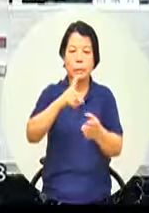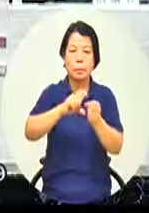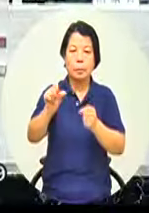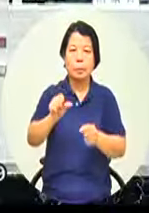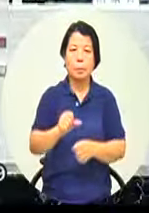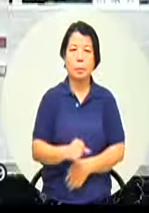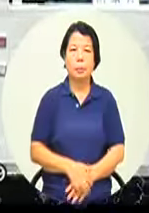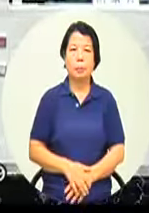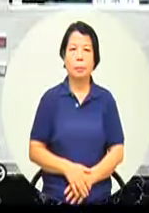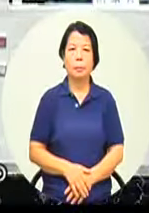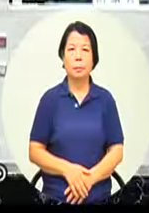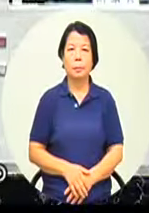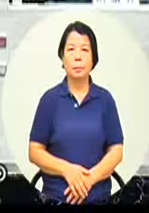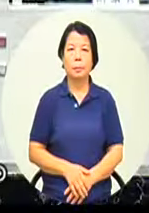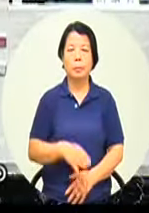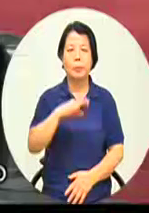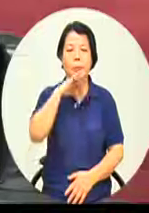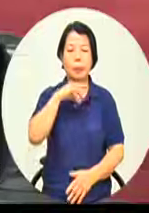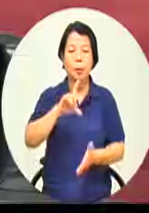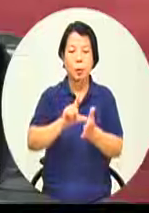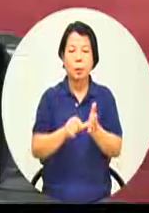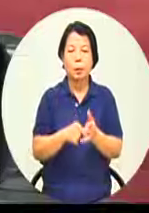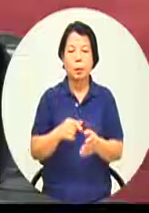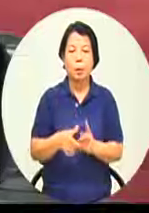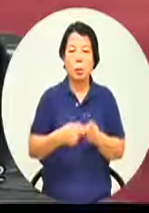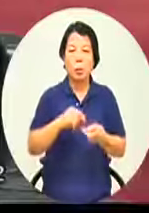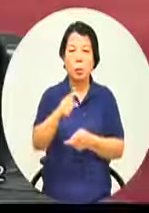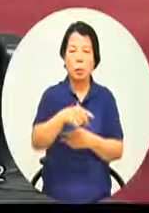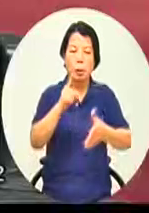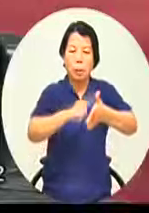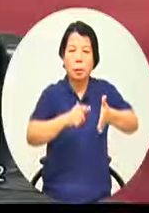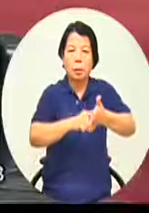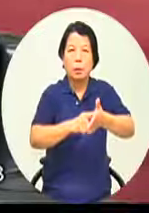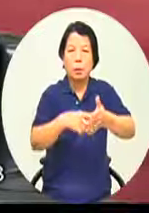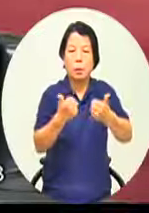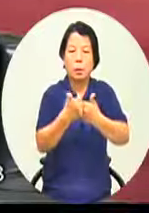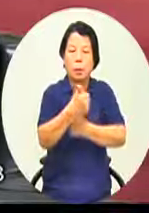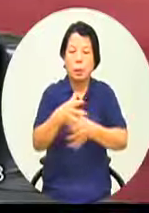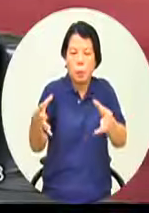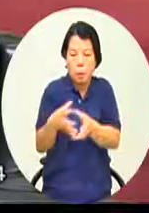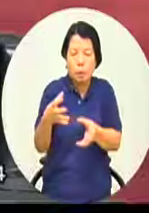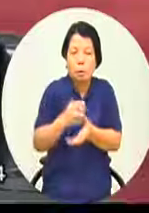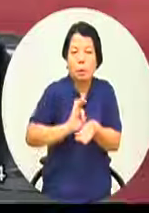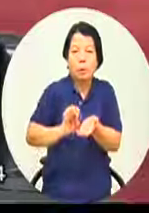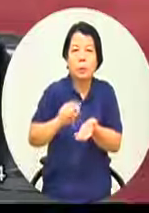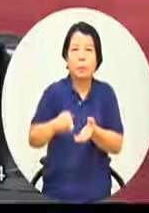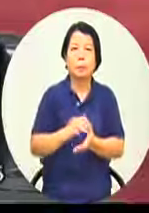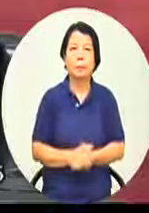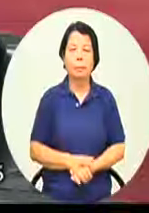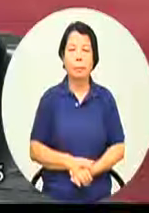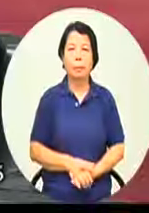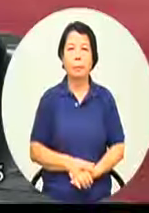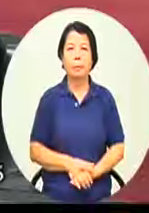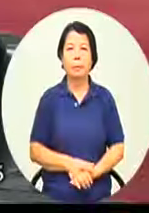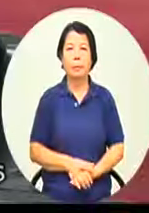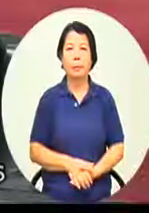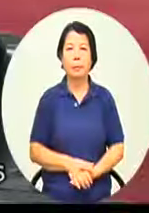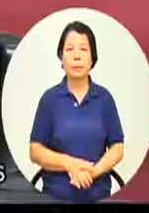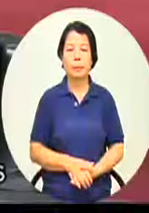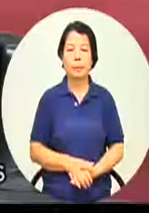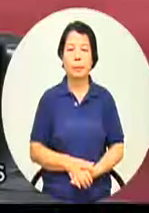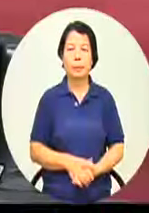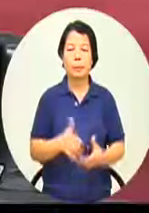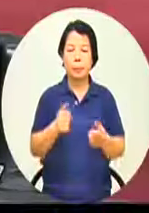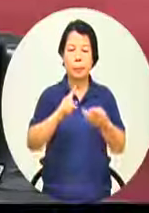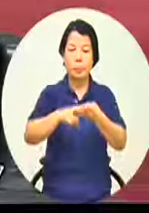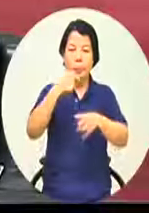先等一下，主席，那个我的时间跟下一位简焕忠议员共同使用。 好，那就跟简焕忠议员共同使用哈，三十分钟。 谢谢